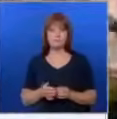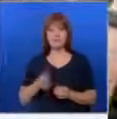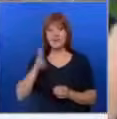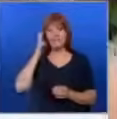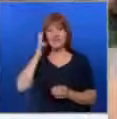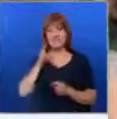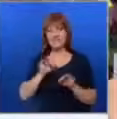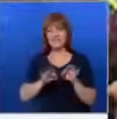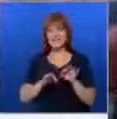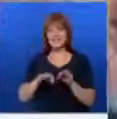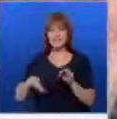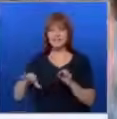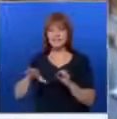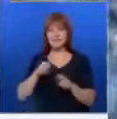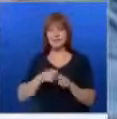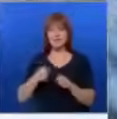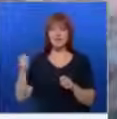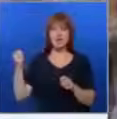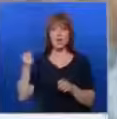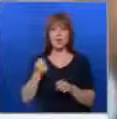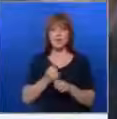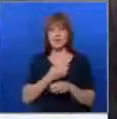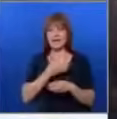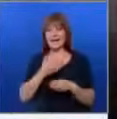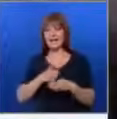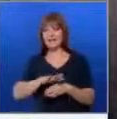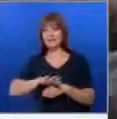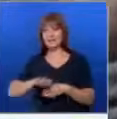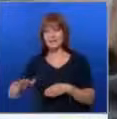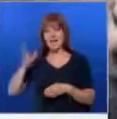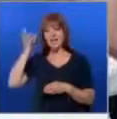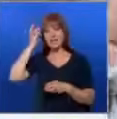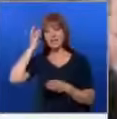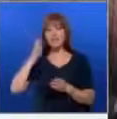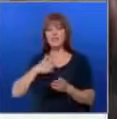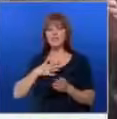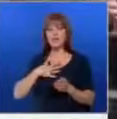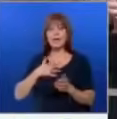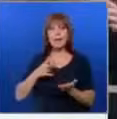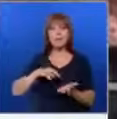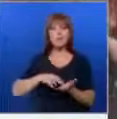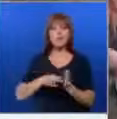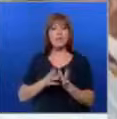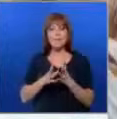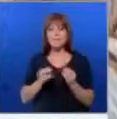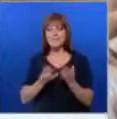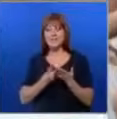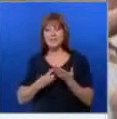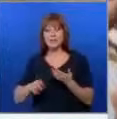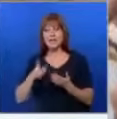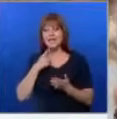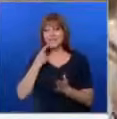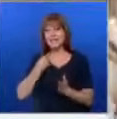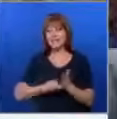Френските избиратели нанесоха удар на крайната десница, но страната е изправена пред потенциална политическа безизходица заради твърде